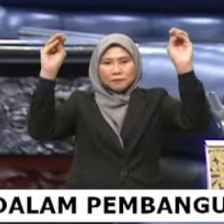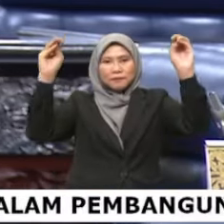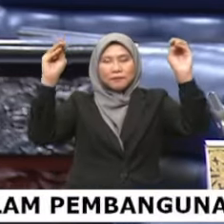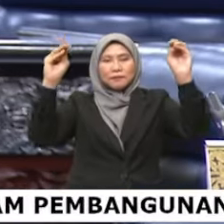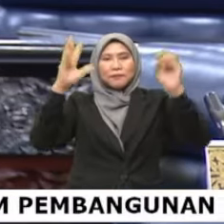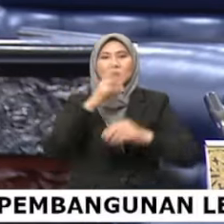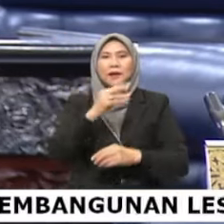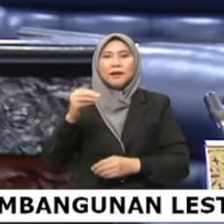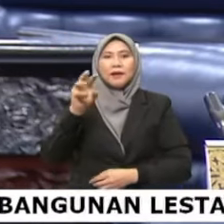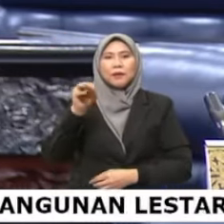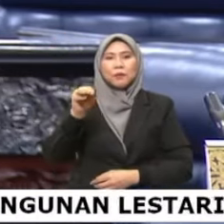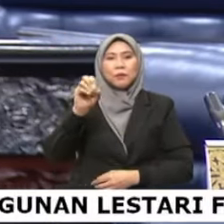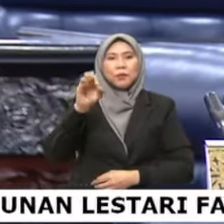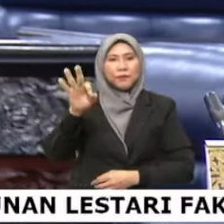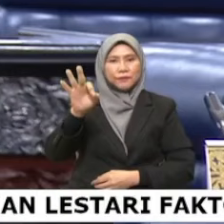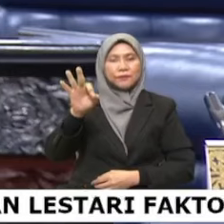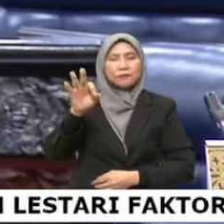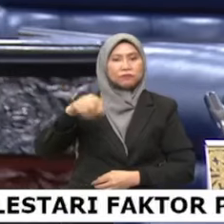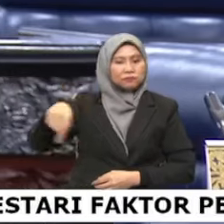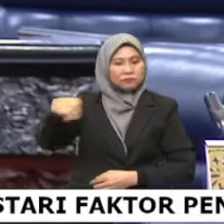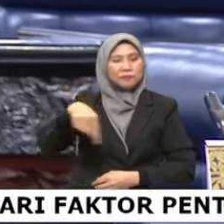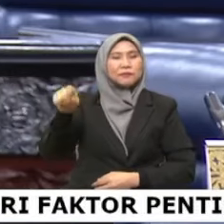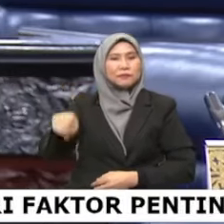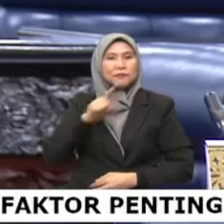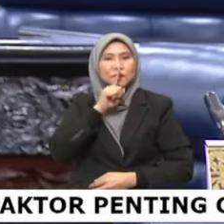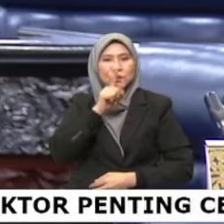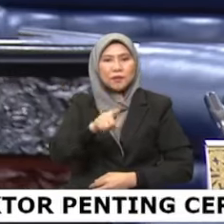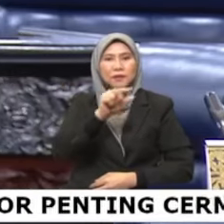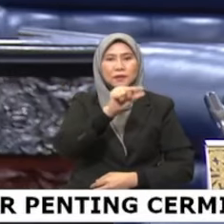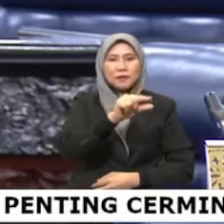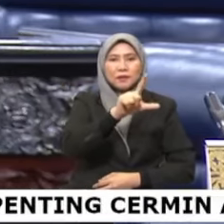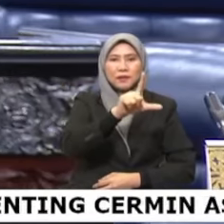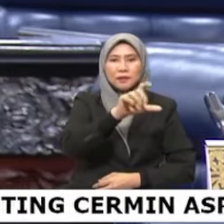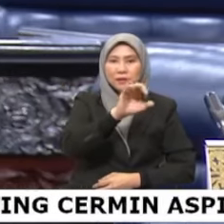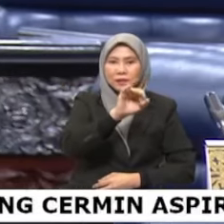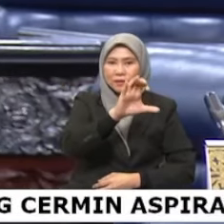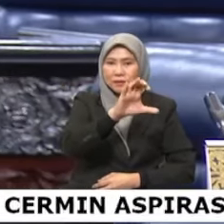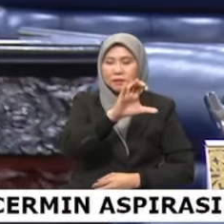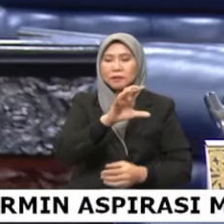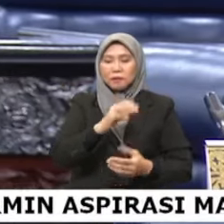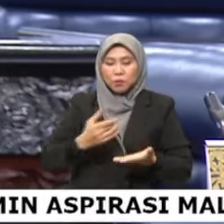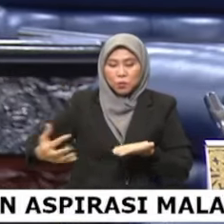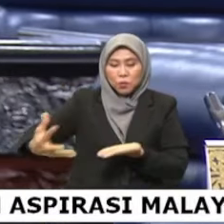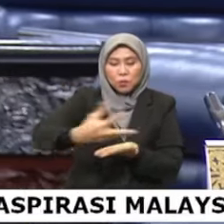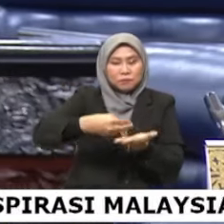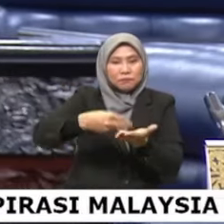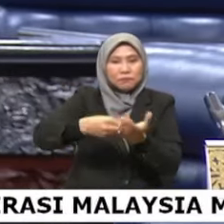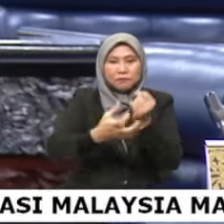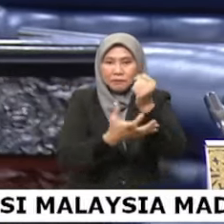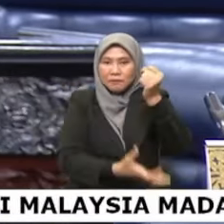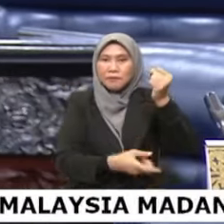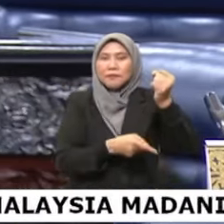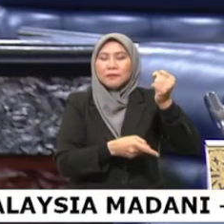dan juga MOF untuk memastikan GLIC, dana-dana yang dikutip ataupun